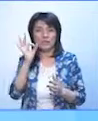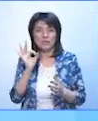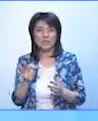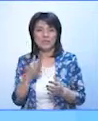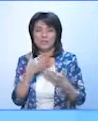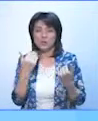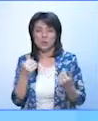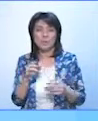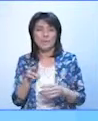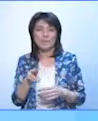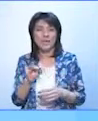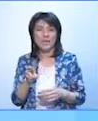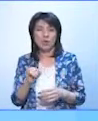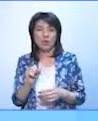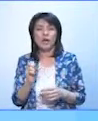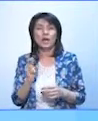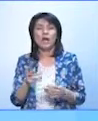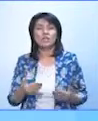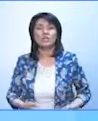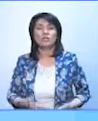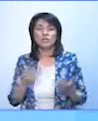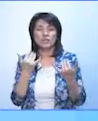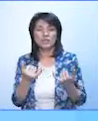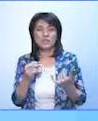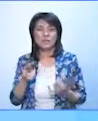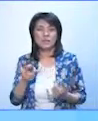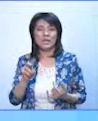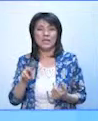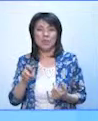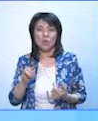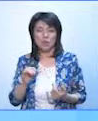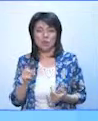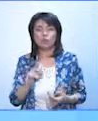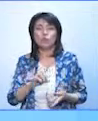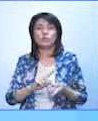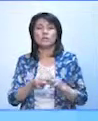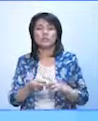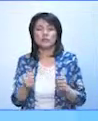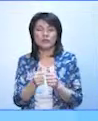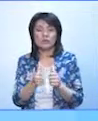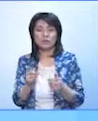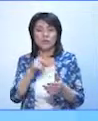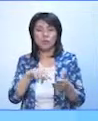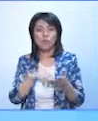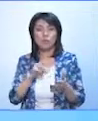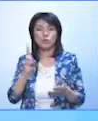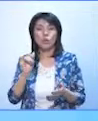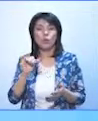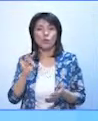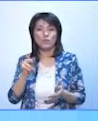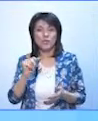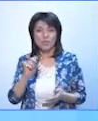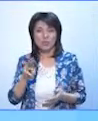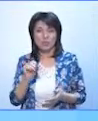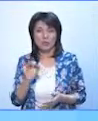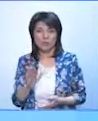сельскохозяйственный оборот. Как сегодня живет полигон, что изменилось в некогда закрытом соседнем городе Курчатов? Ответы в специальном